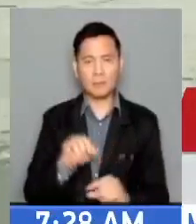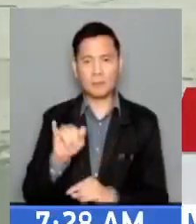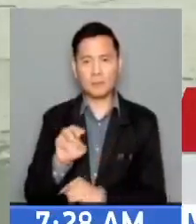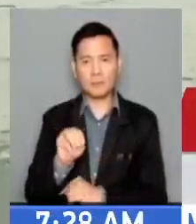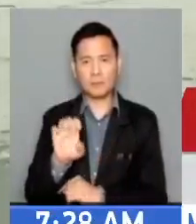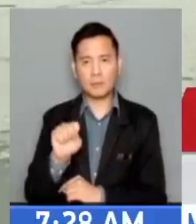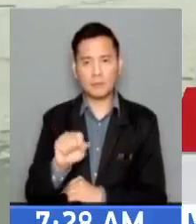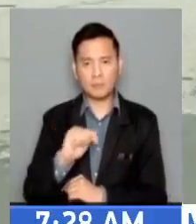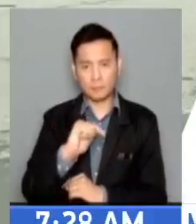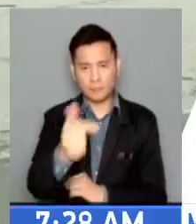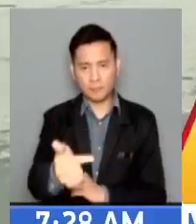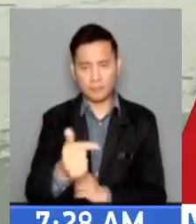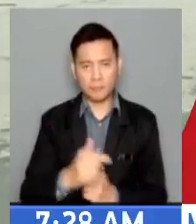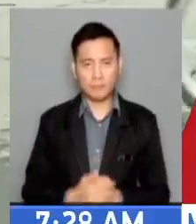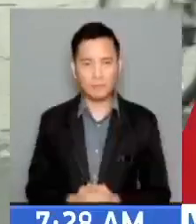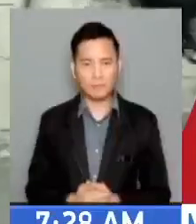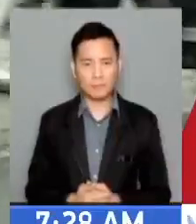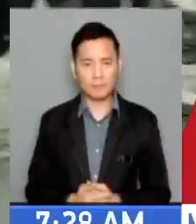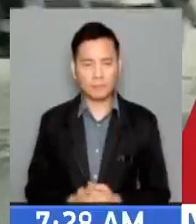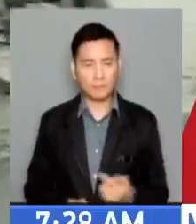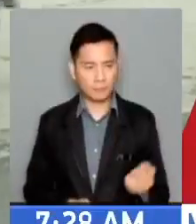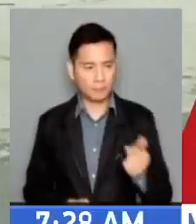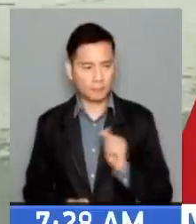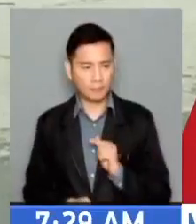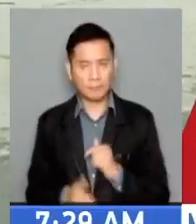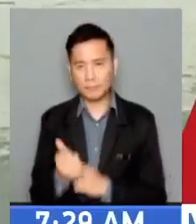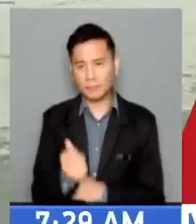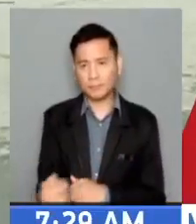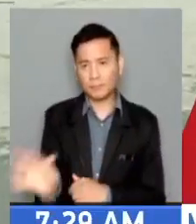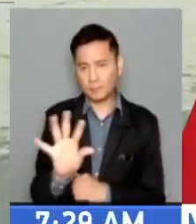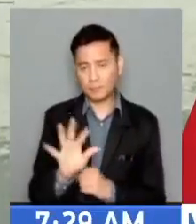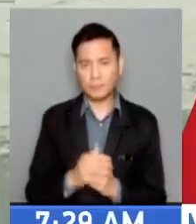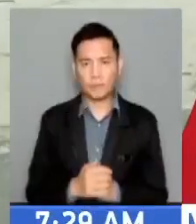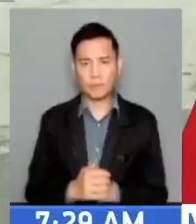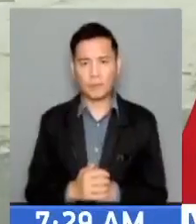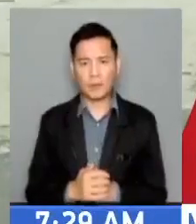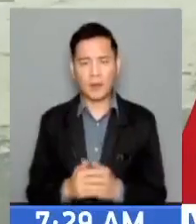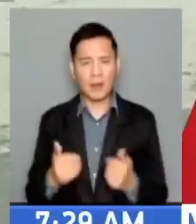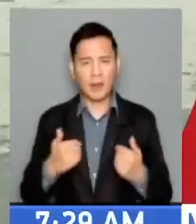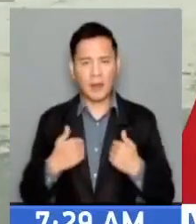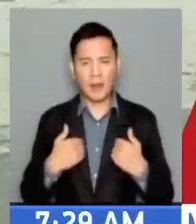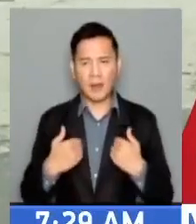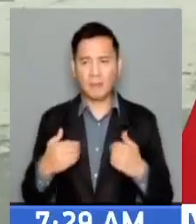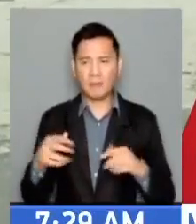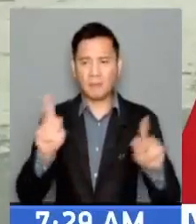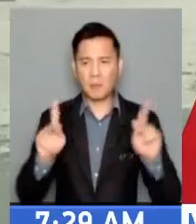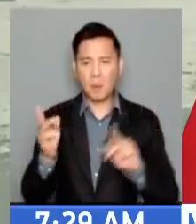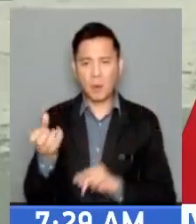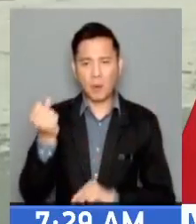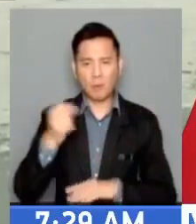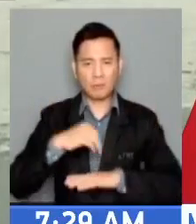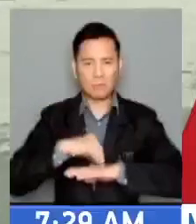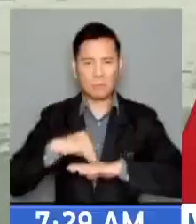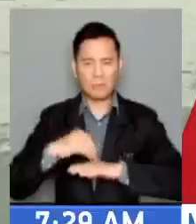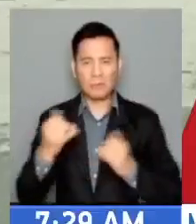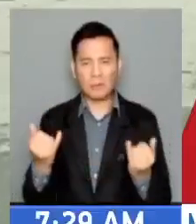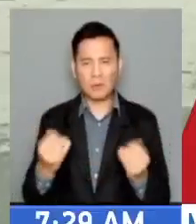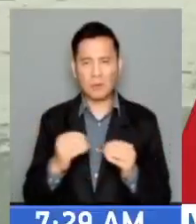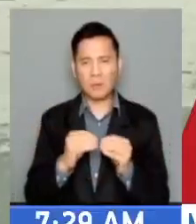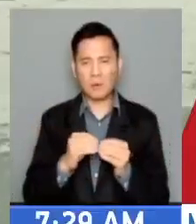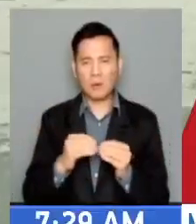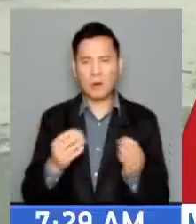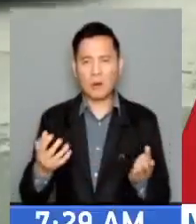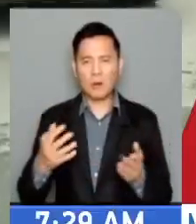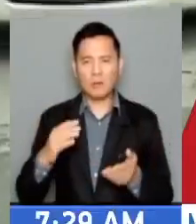Gang, good morning. Aminado yung mga nakausap ko na mga may-ari ng sari-sari store na hihina yung kanilang benta kapag tinaasan pa yung buwis sa mga